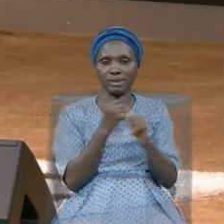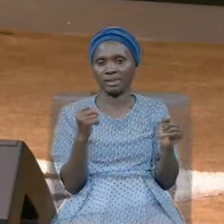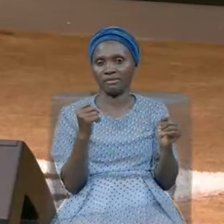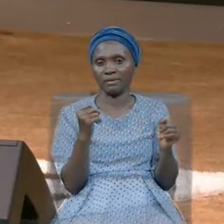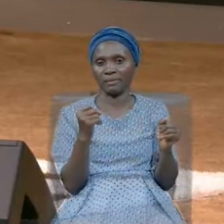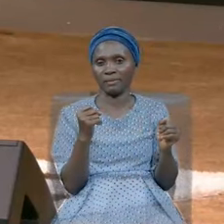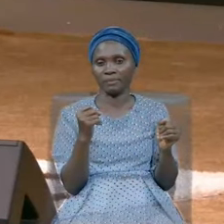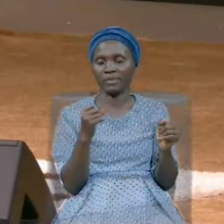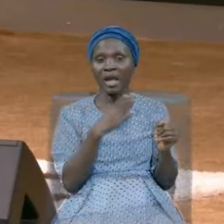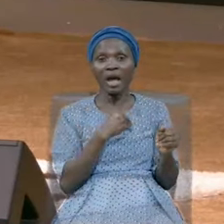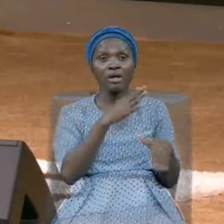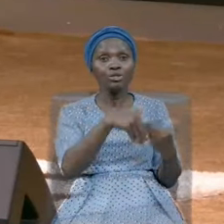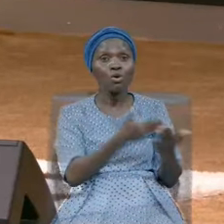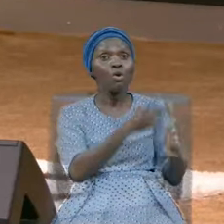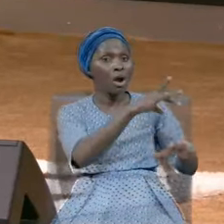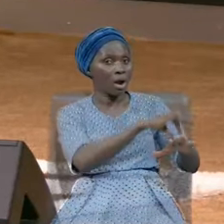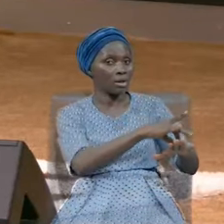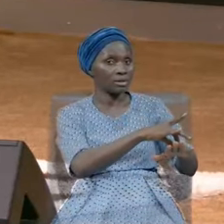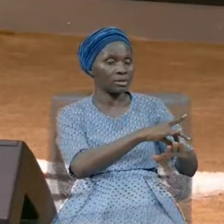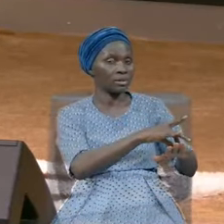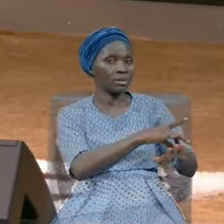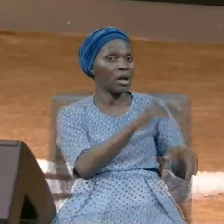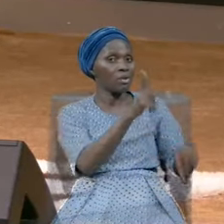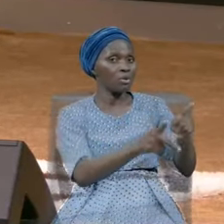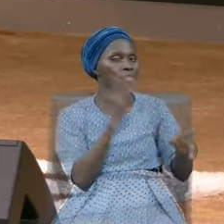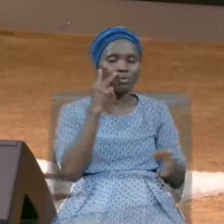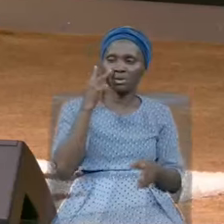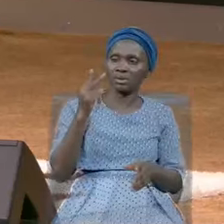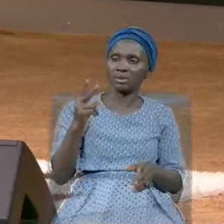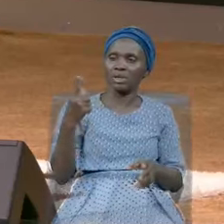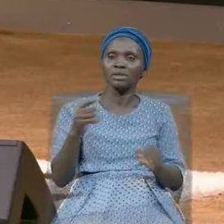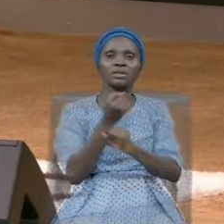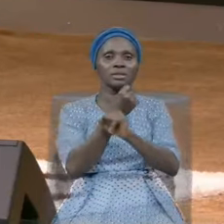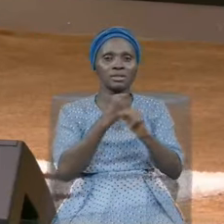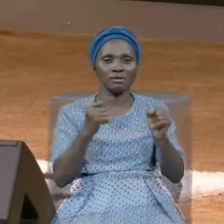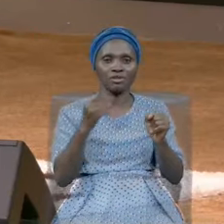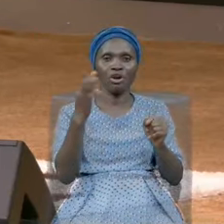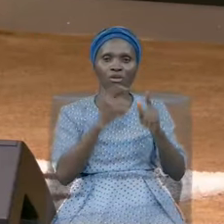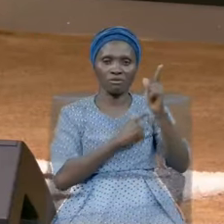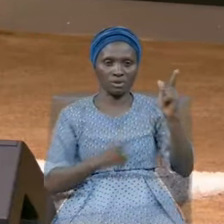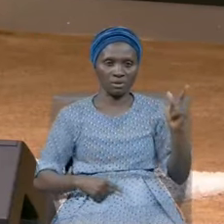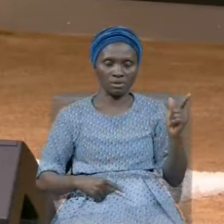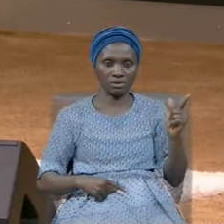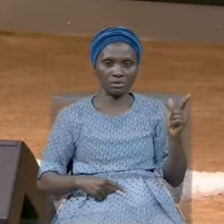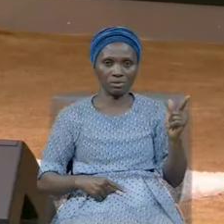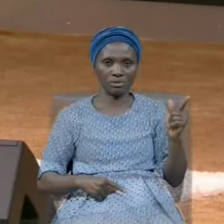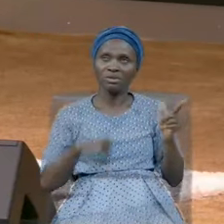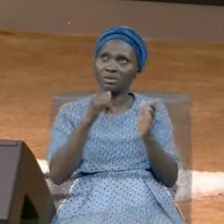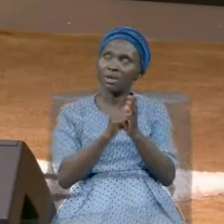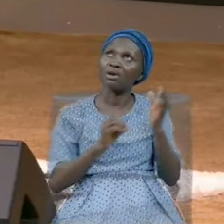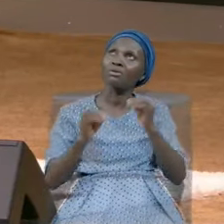Et toute la terre verra le salut du Seigneur.